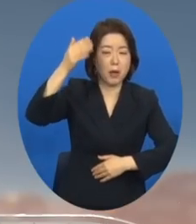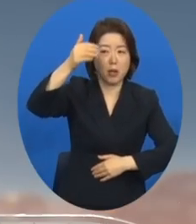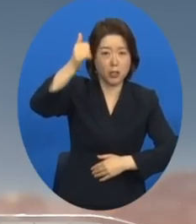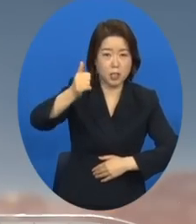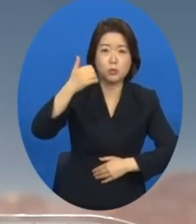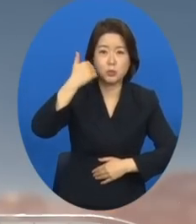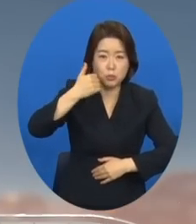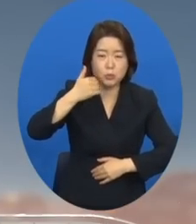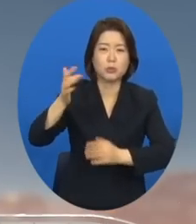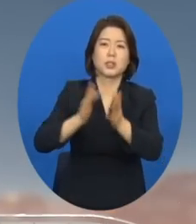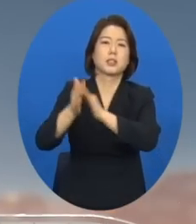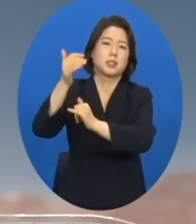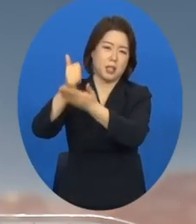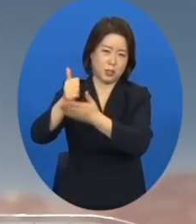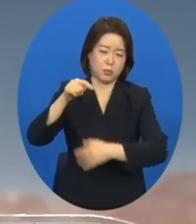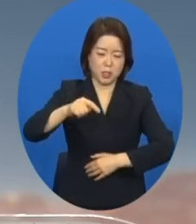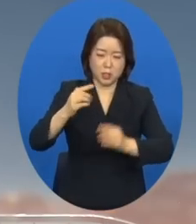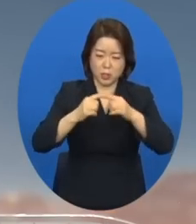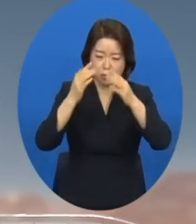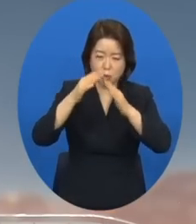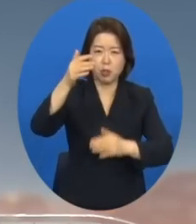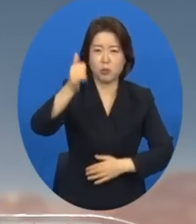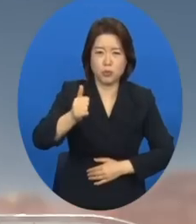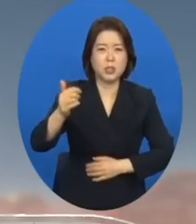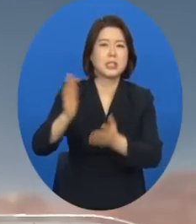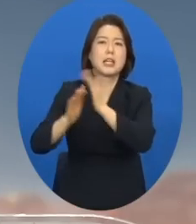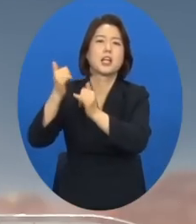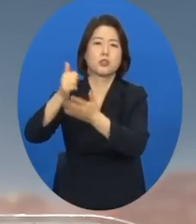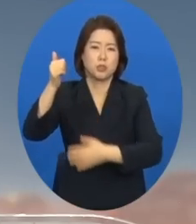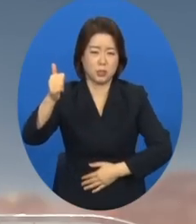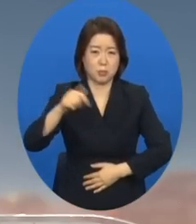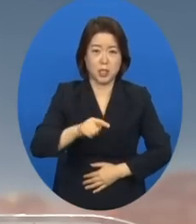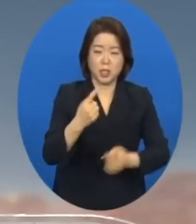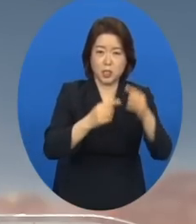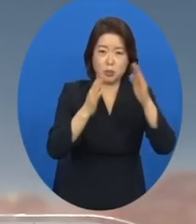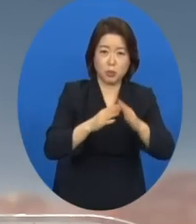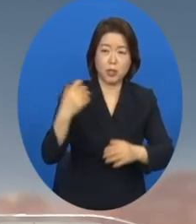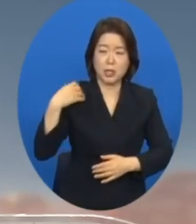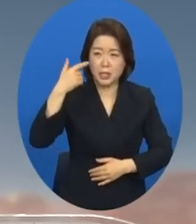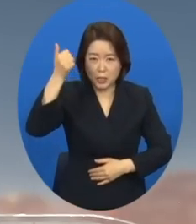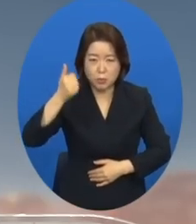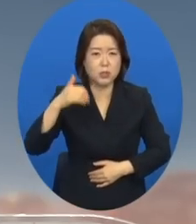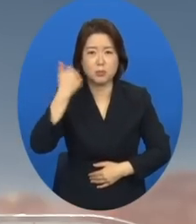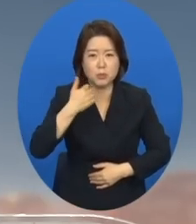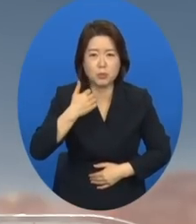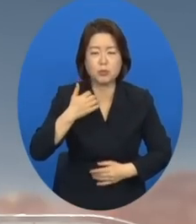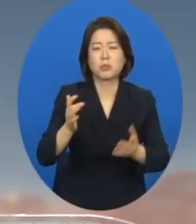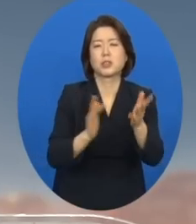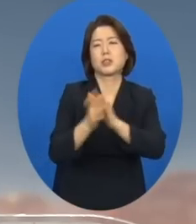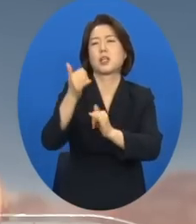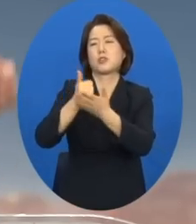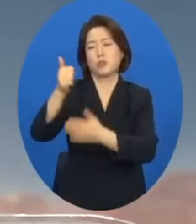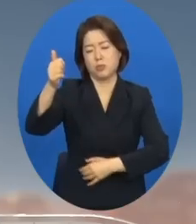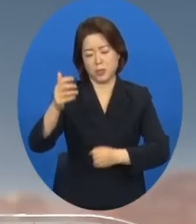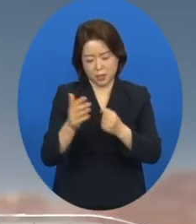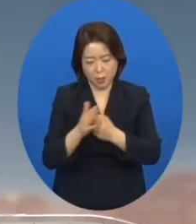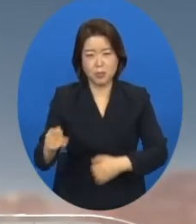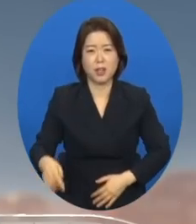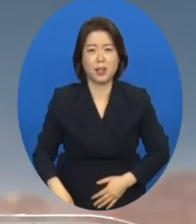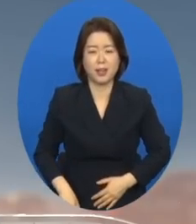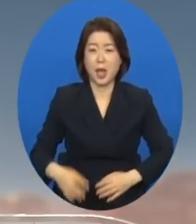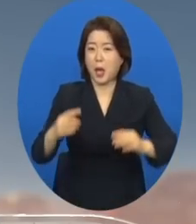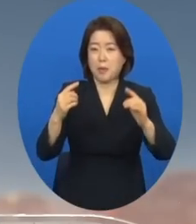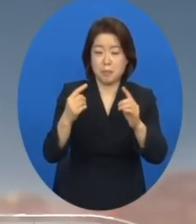그렇습니다이 교회 주인은 예수님이기 때문에 그렇습니다이 교회에 담임 막상 진정한 것은 누구예요 예수님이시기 때문에